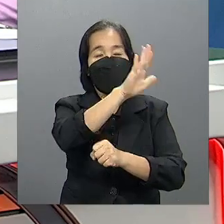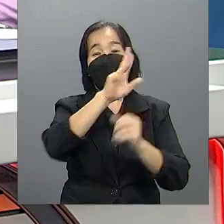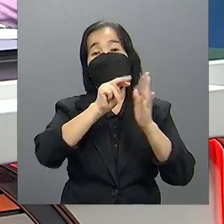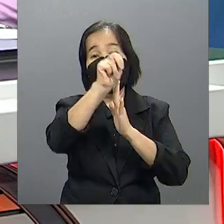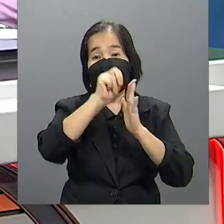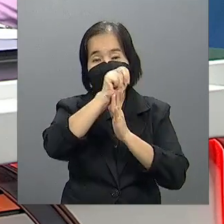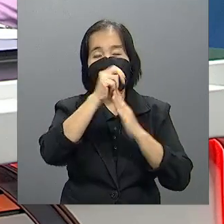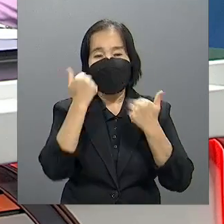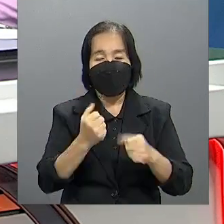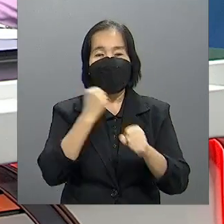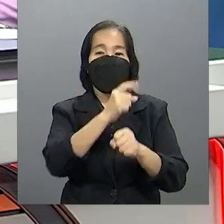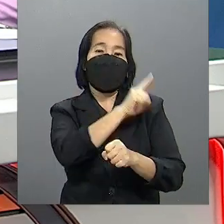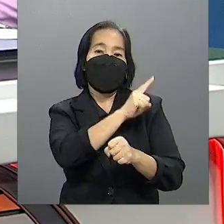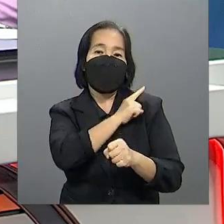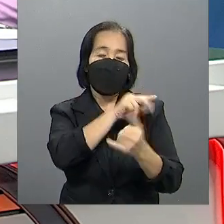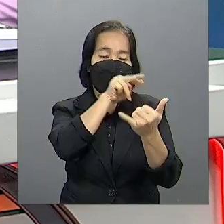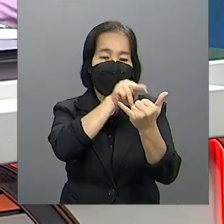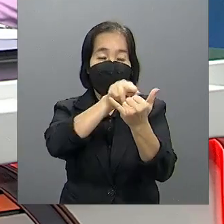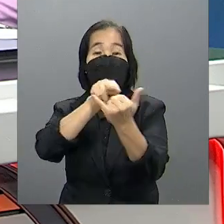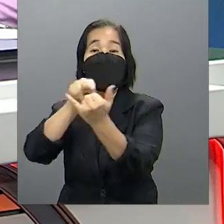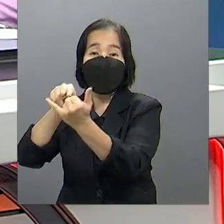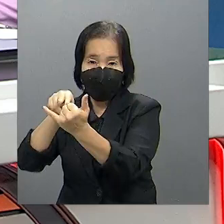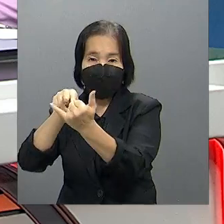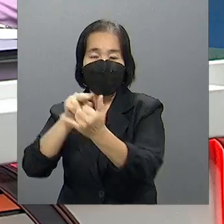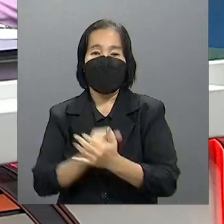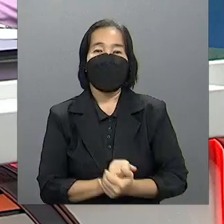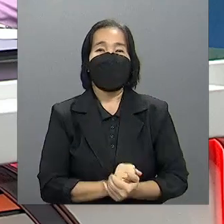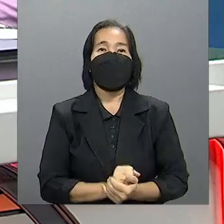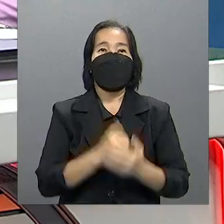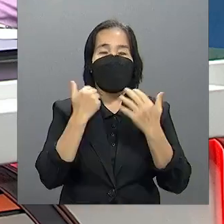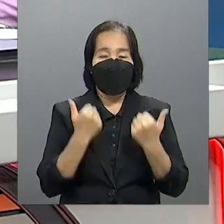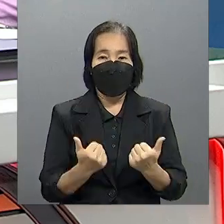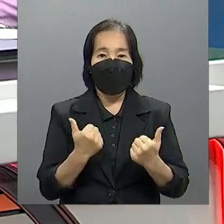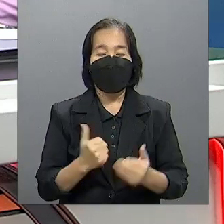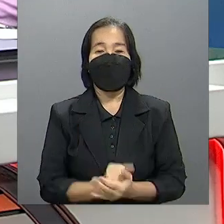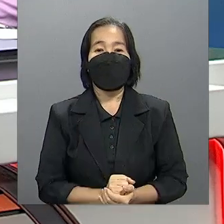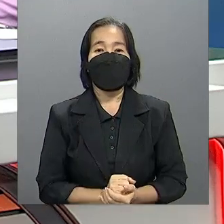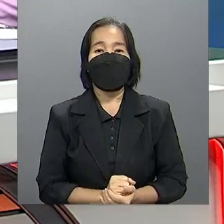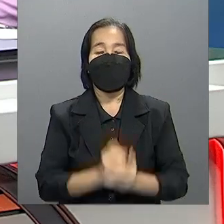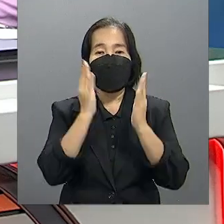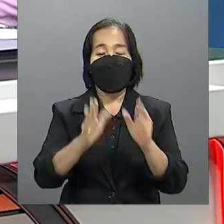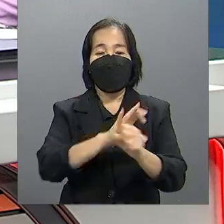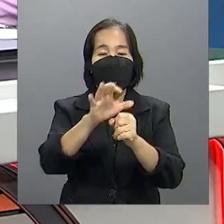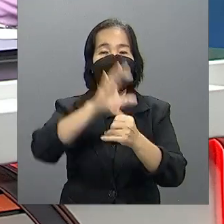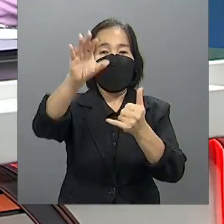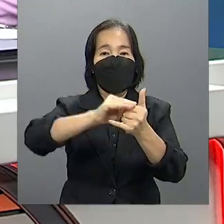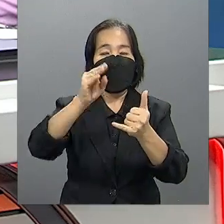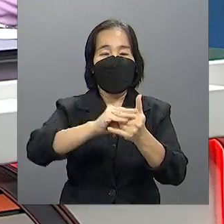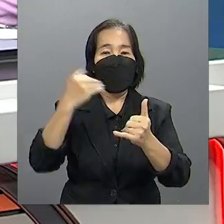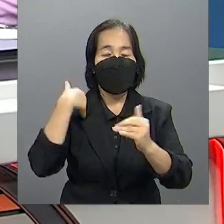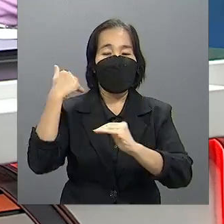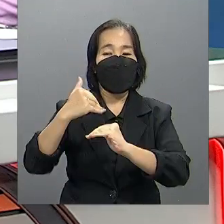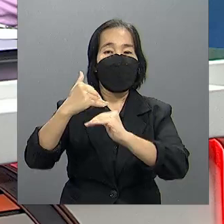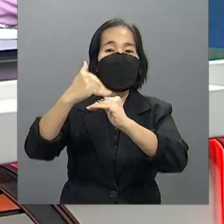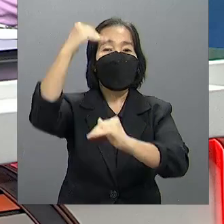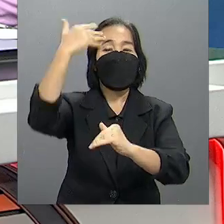ยติดเชื้อโควิด -19 อย่างใกล้ชิดอยู่นะคะซึ่งขณะนี้เนี่ยผู้ติดเชื้อก็เพิ่มขึ้นต่อเนื่องทำให้ทุกคนเนี่ยต้องทำงาน